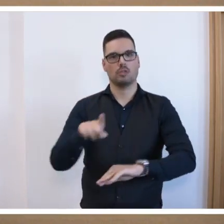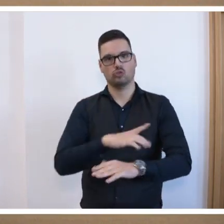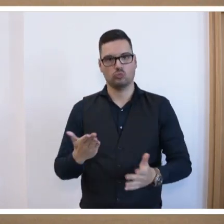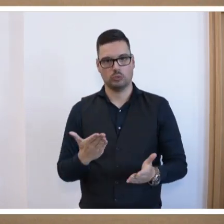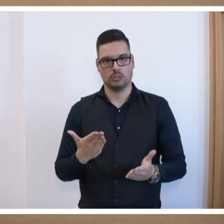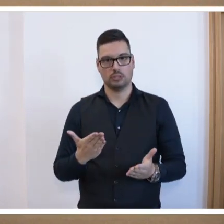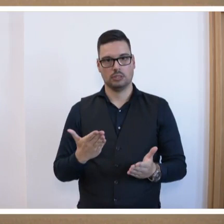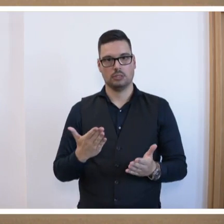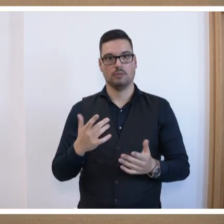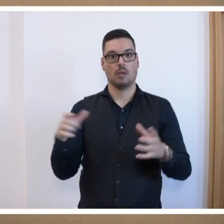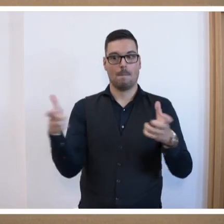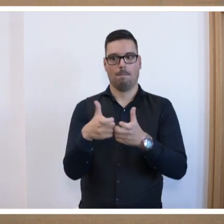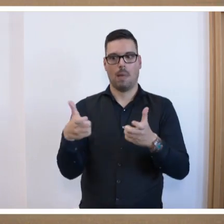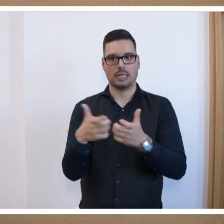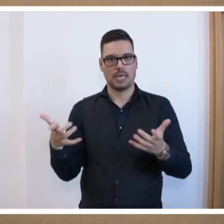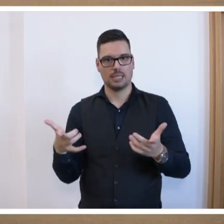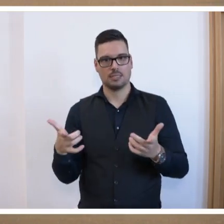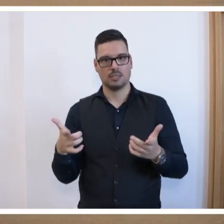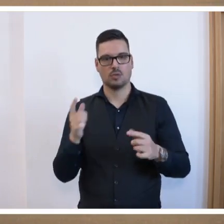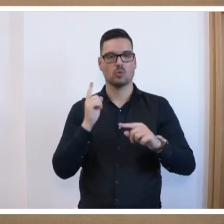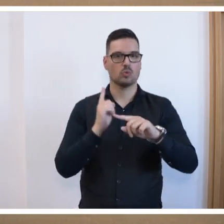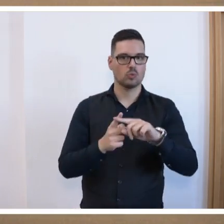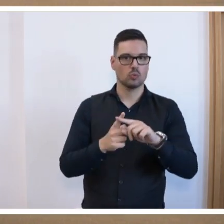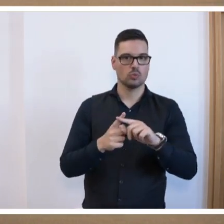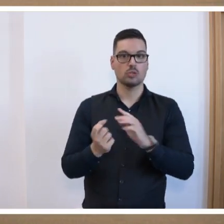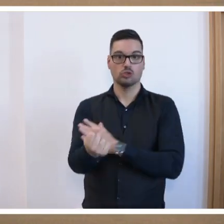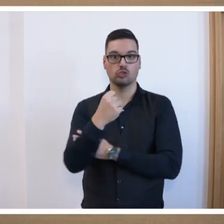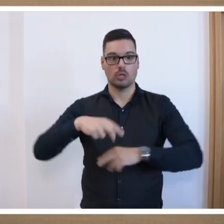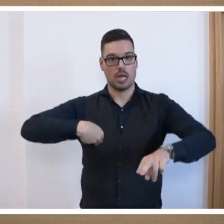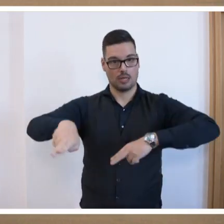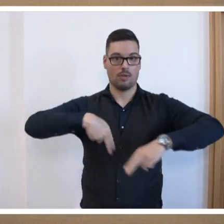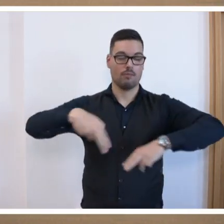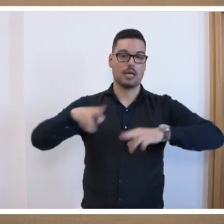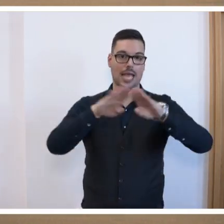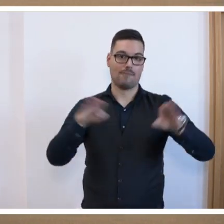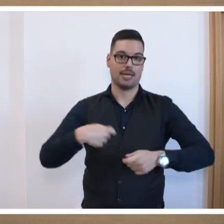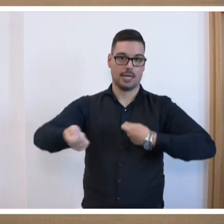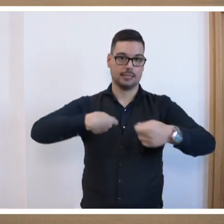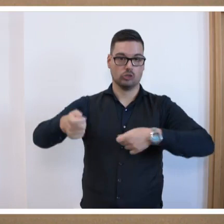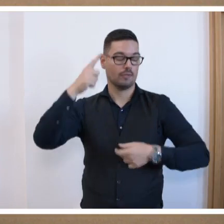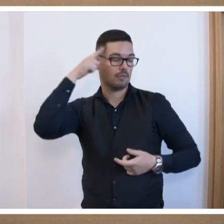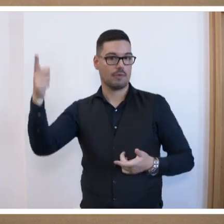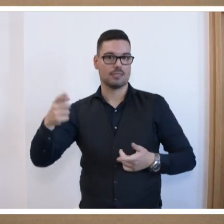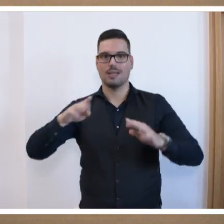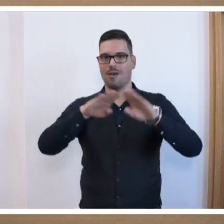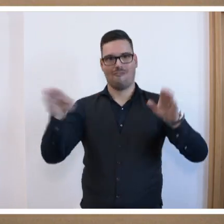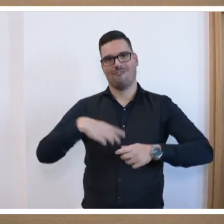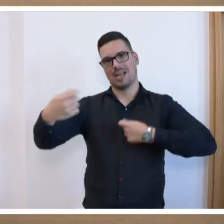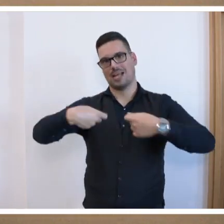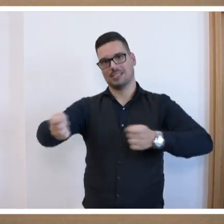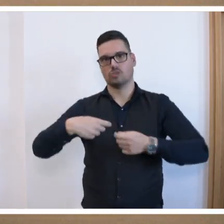die hohe Anzahl an Paketen, aber auch durch den sogenannten Starkverkehr im Weihnachtsgeschäft. Sie wissen, Weihnachtsgeschäft,